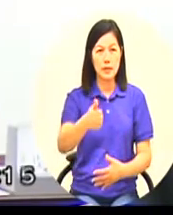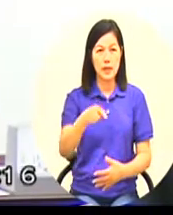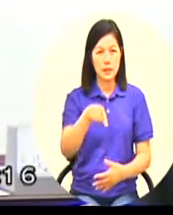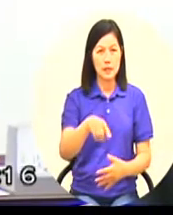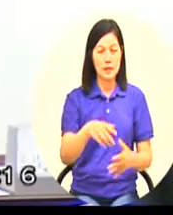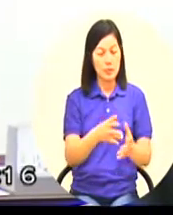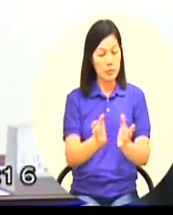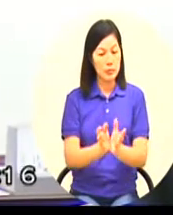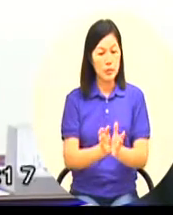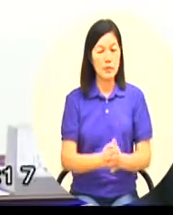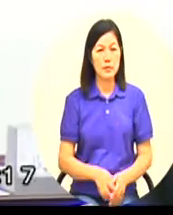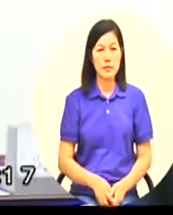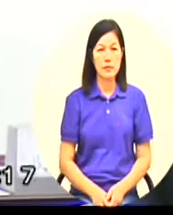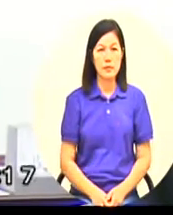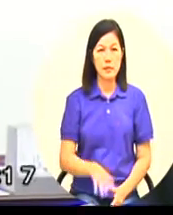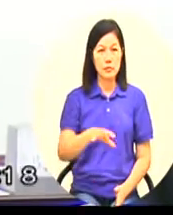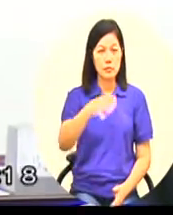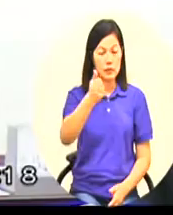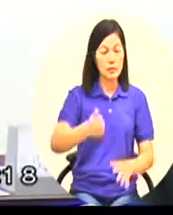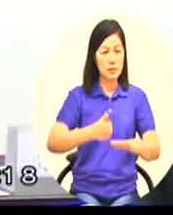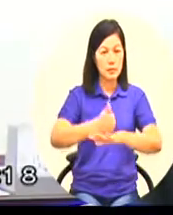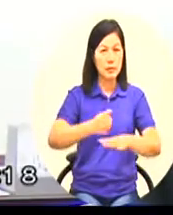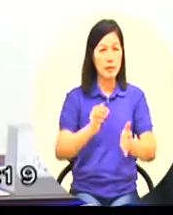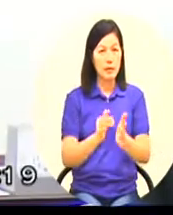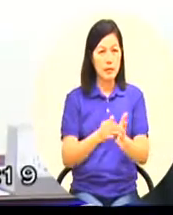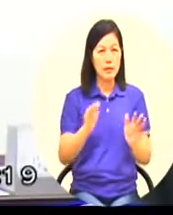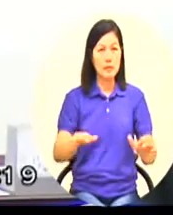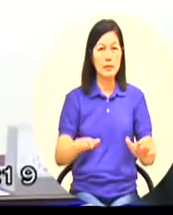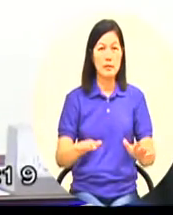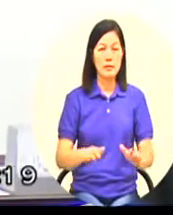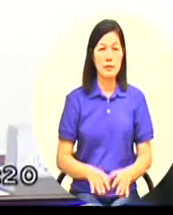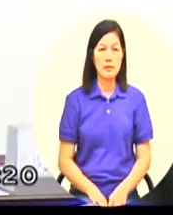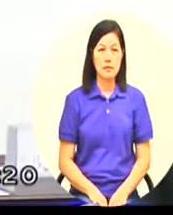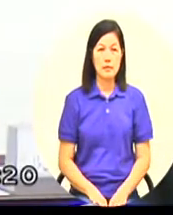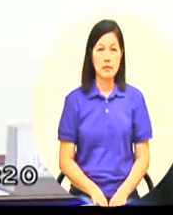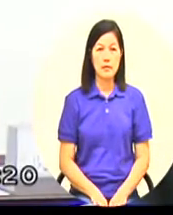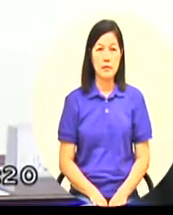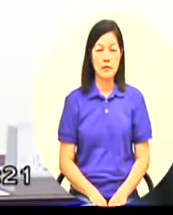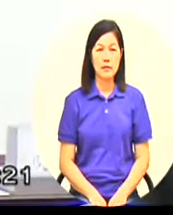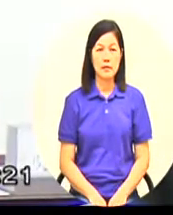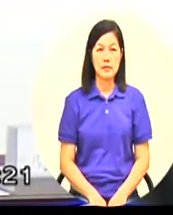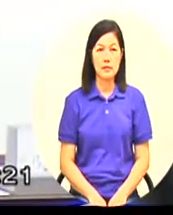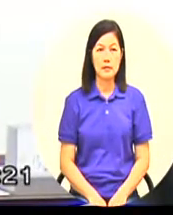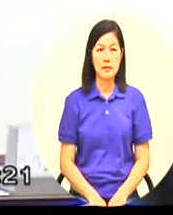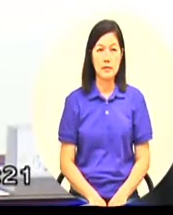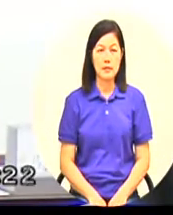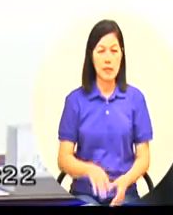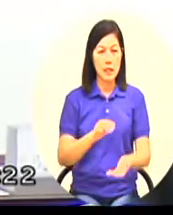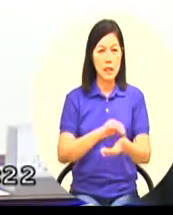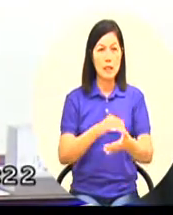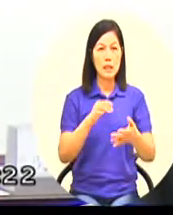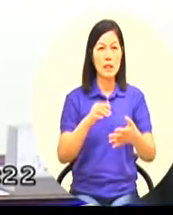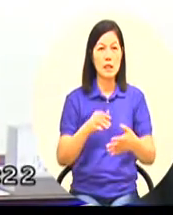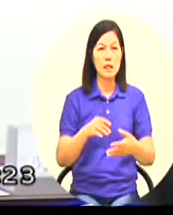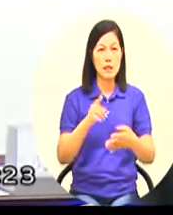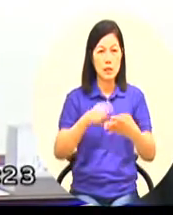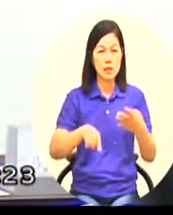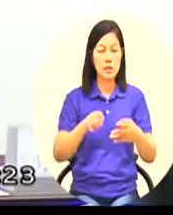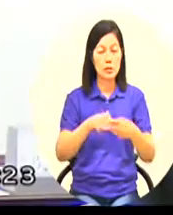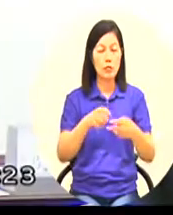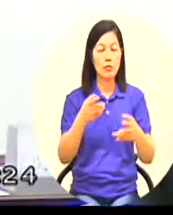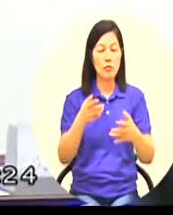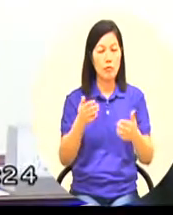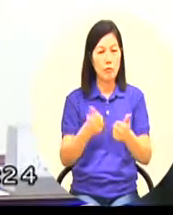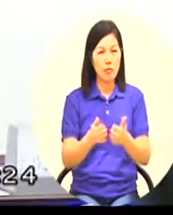这个局长上任到现在啊，其实因为一直都跟医师工会这么多年也担任他们的